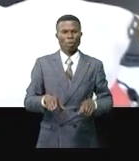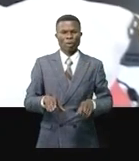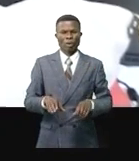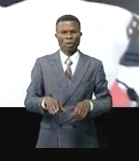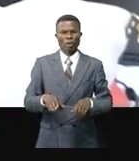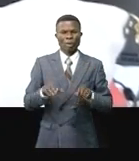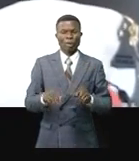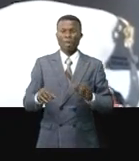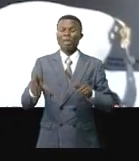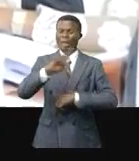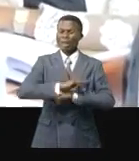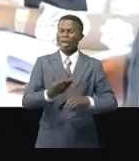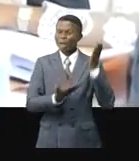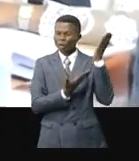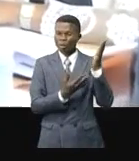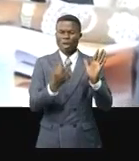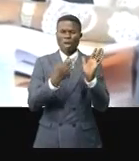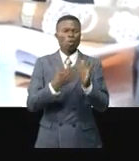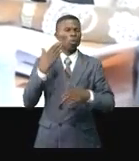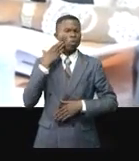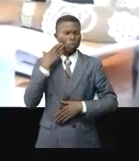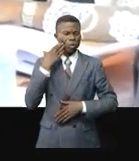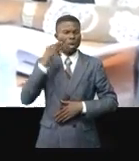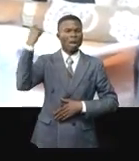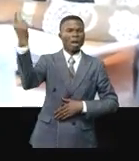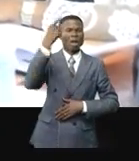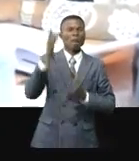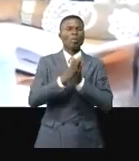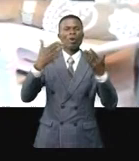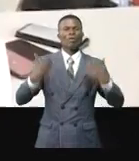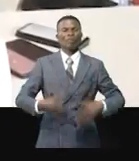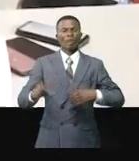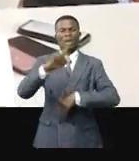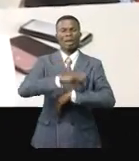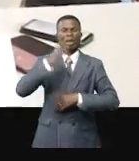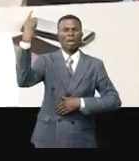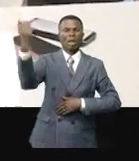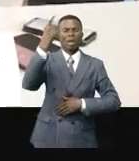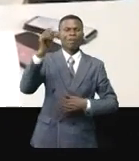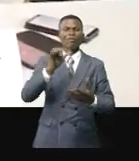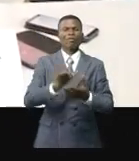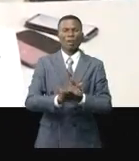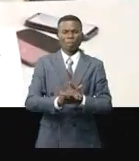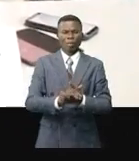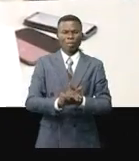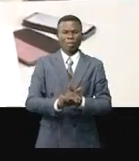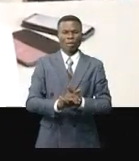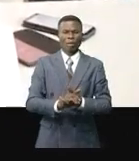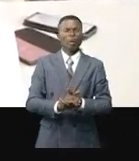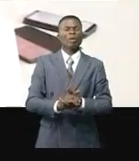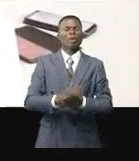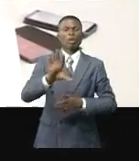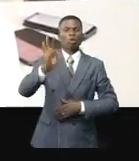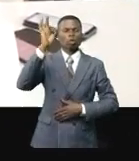jour symbolique du 8 mars où le monde entier célèbre la Journée internationale de la femme a été retenu